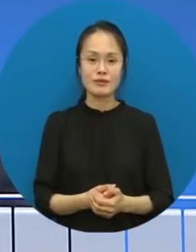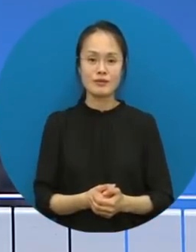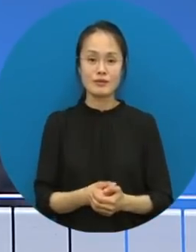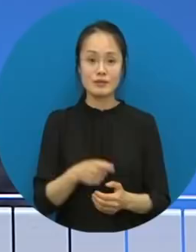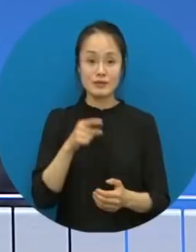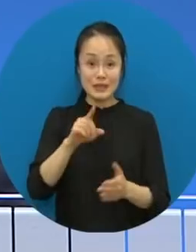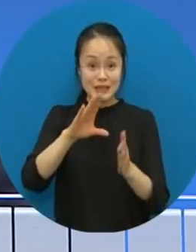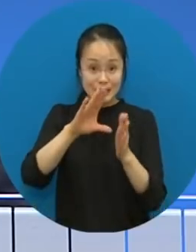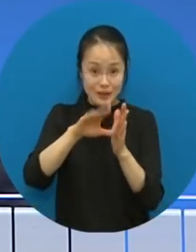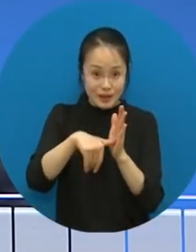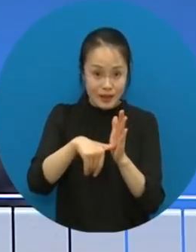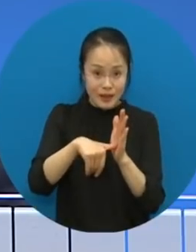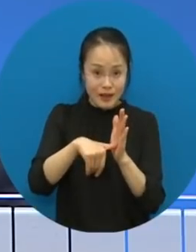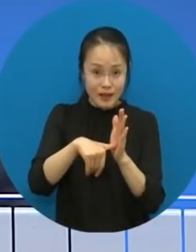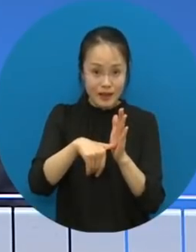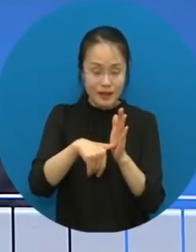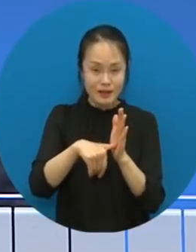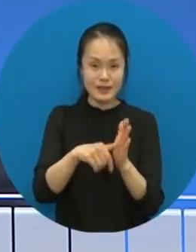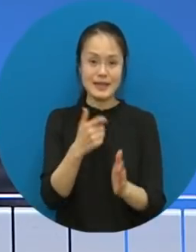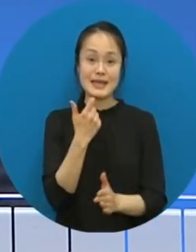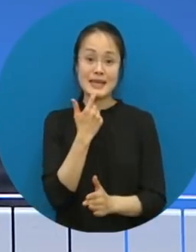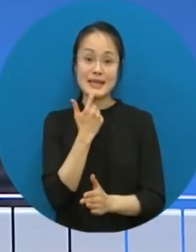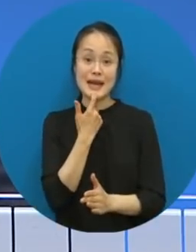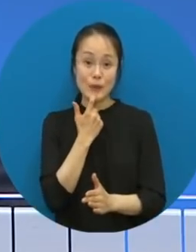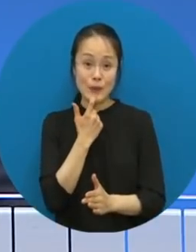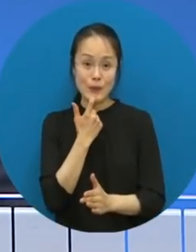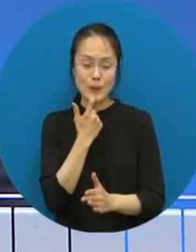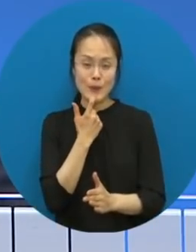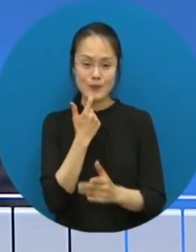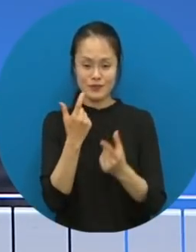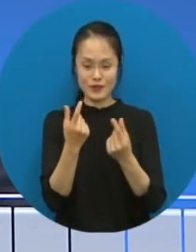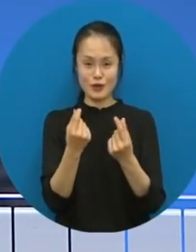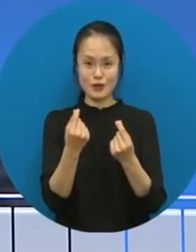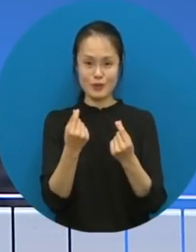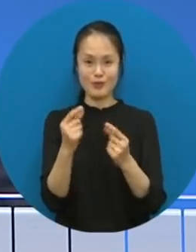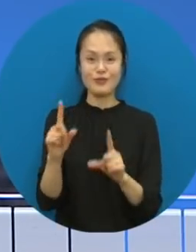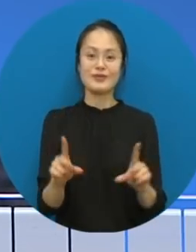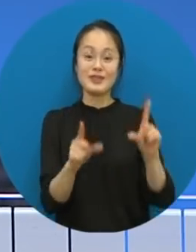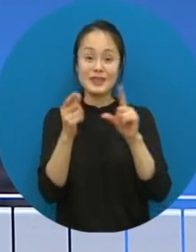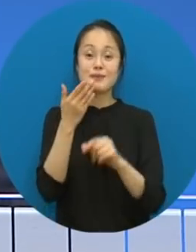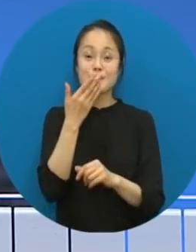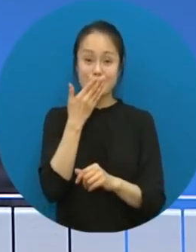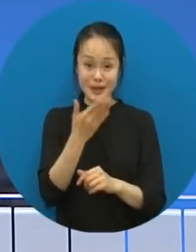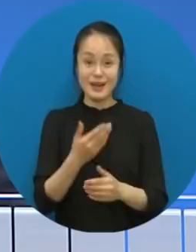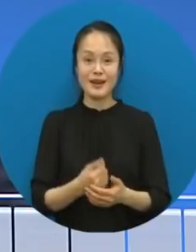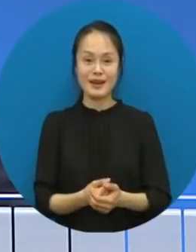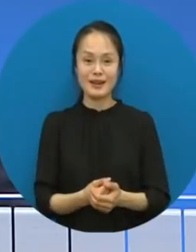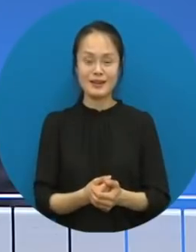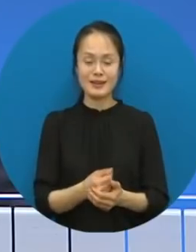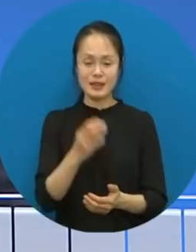비로소 야곱의 흐름으로 들어가게 되는 겁니다. 하나님의 거룩한 야곱의 흐름,